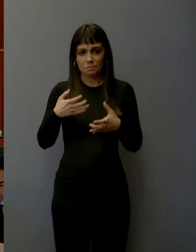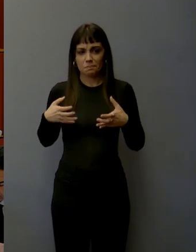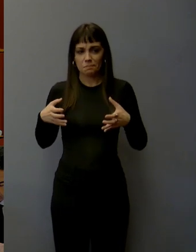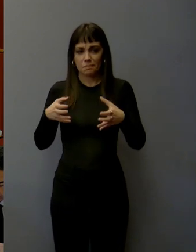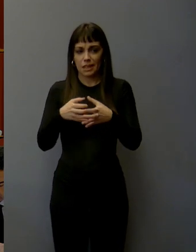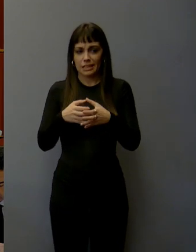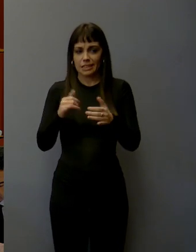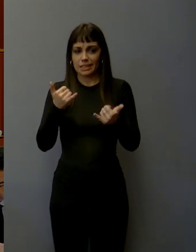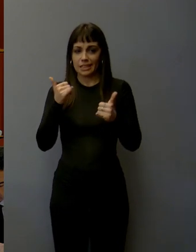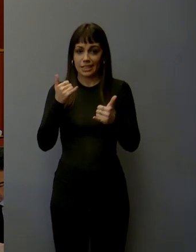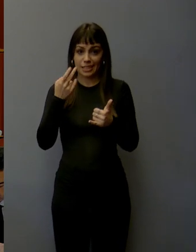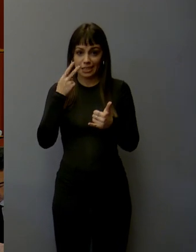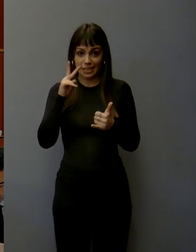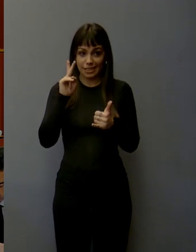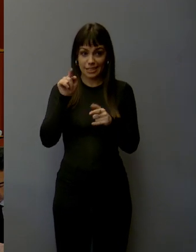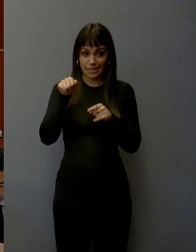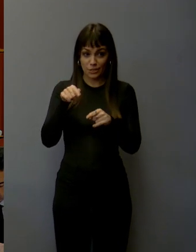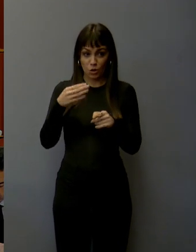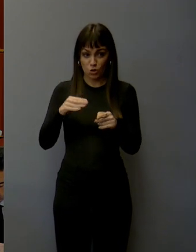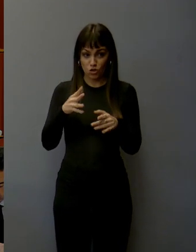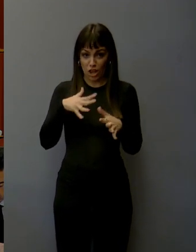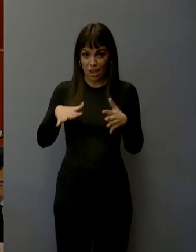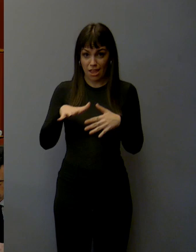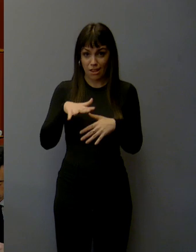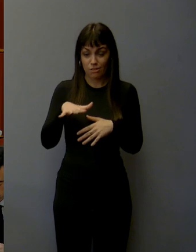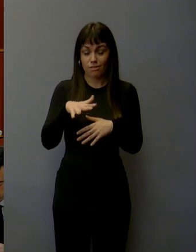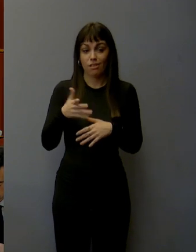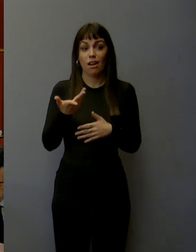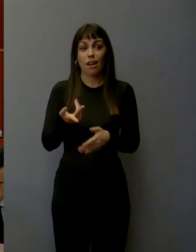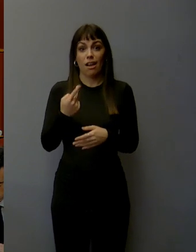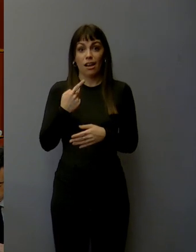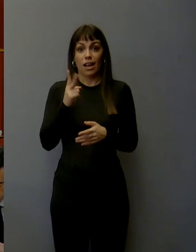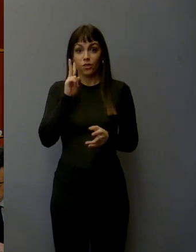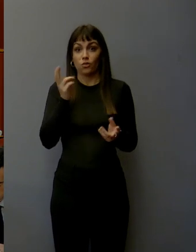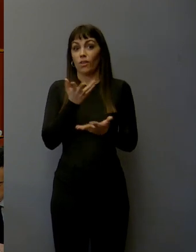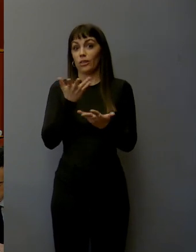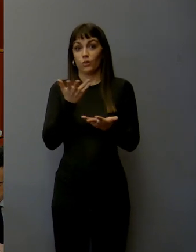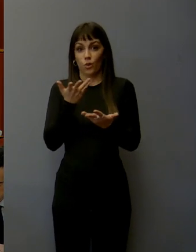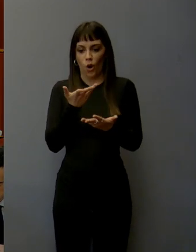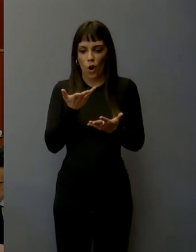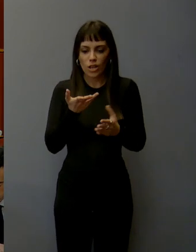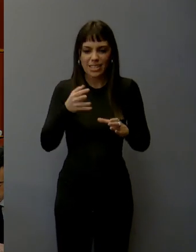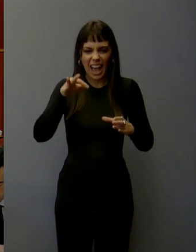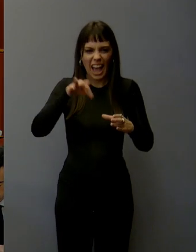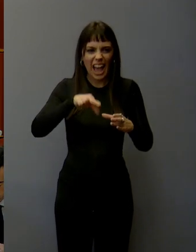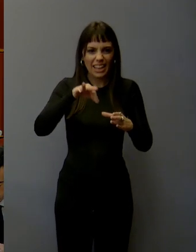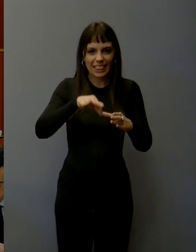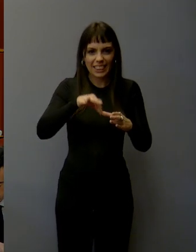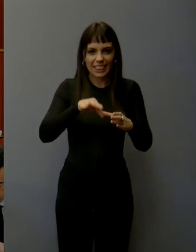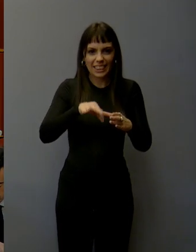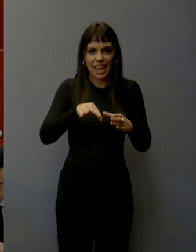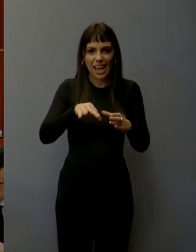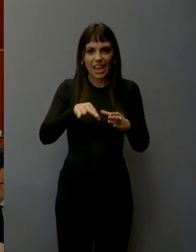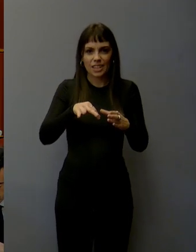ai genovesi i quali però hanno trovato un tè molto salato Ecco non non c'è zucchero nel tè che da New York ha portato